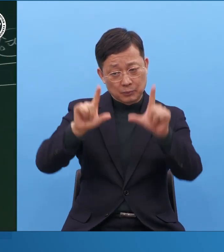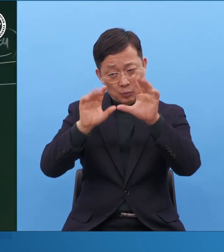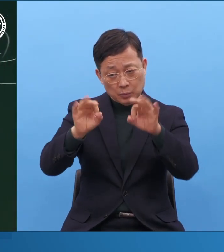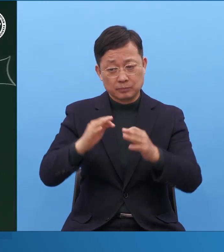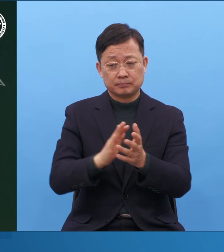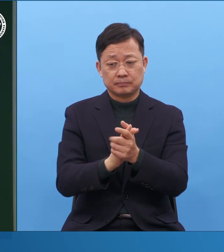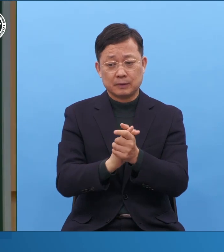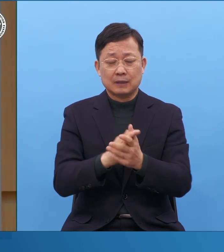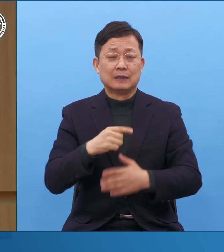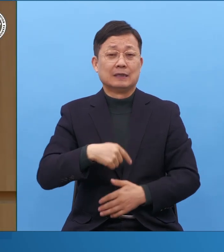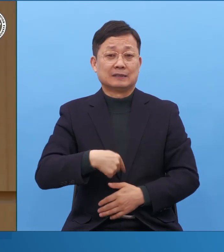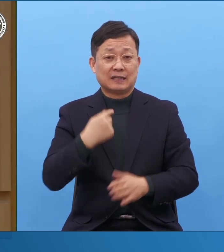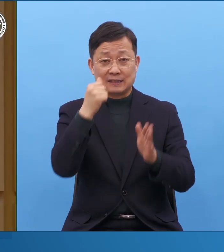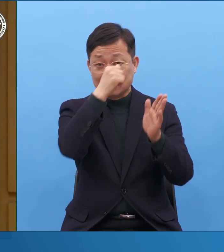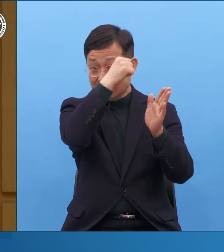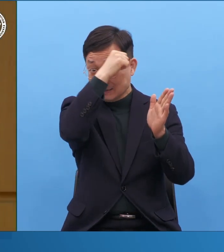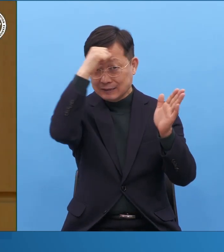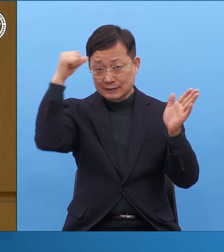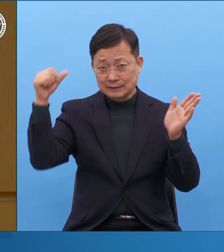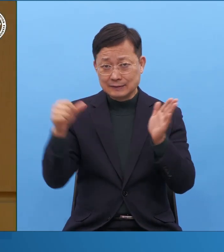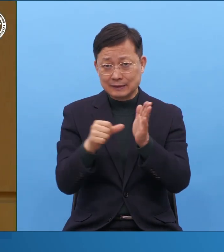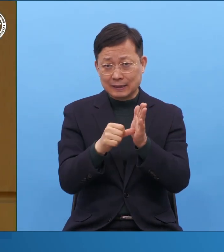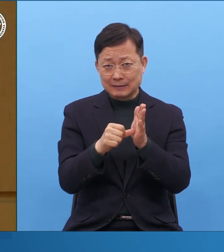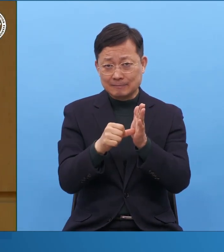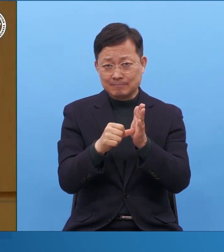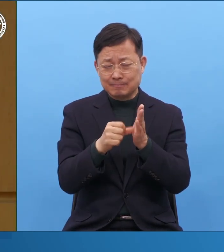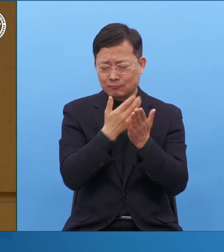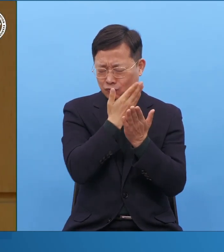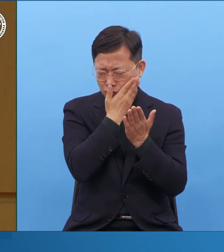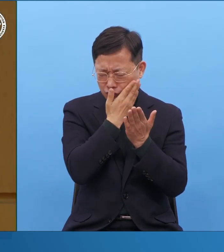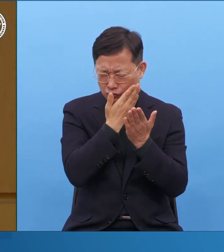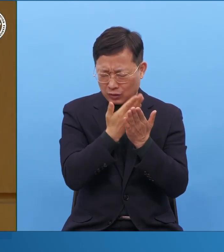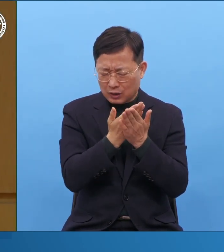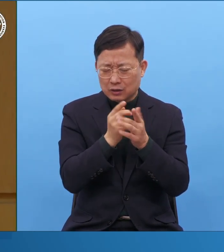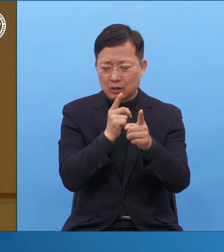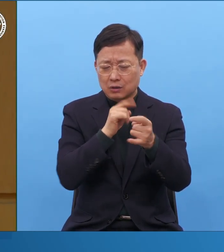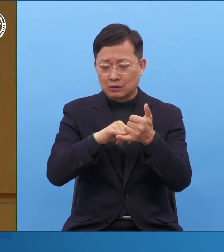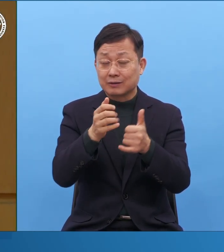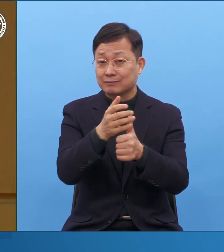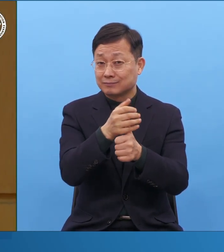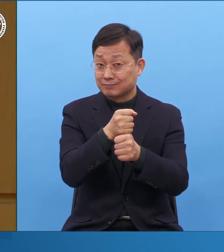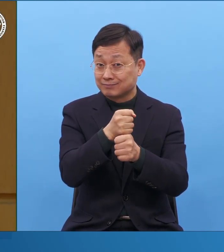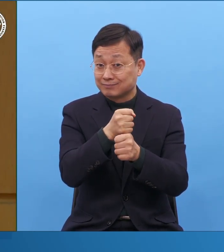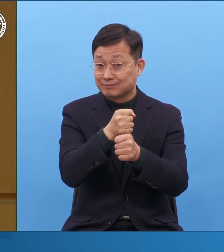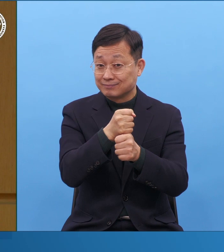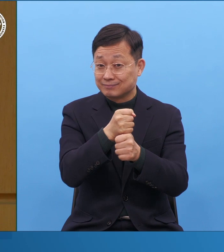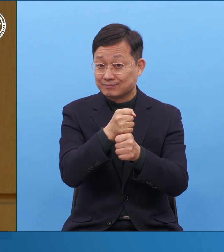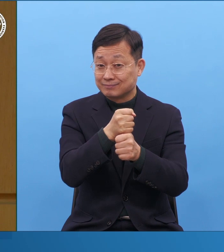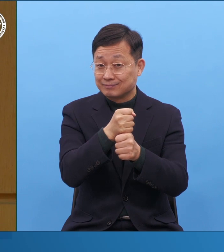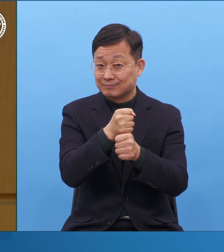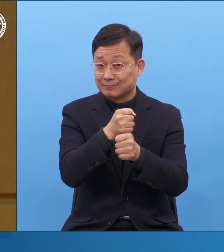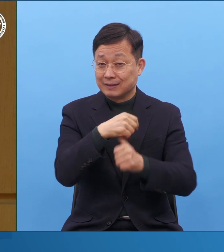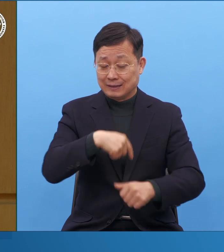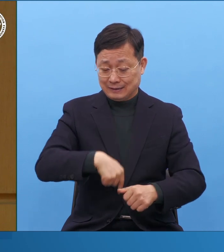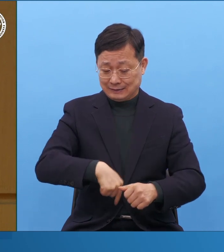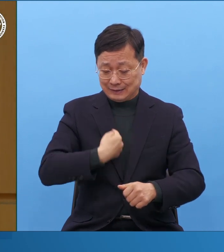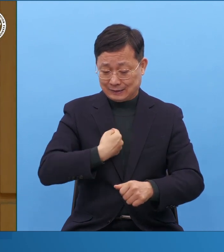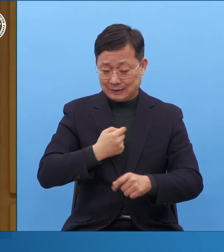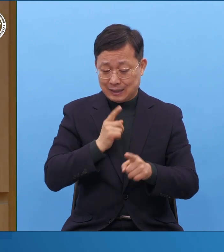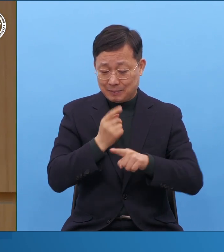있는